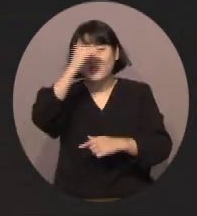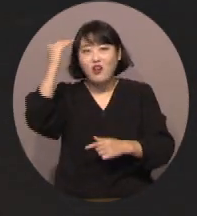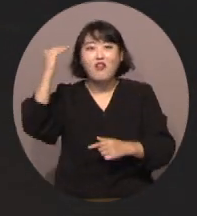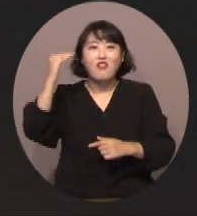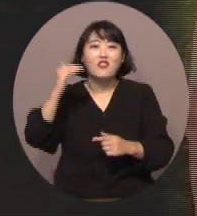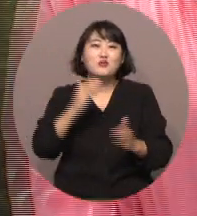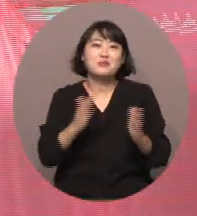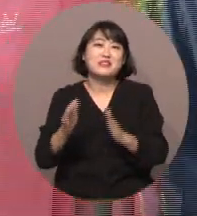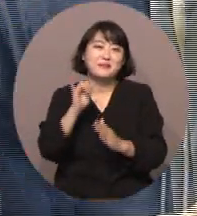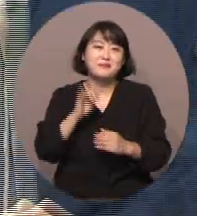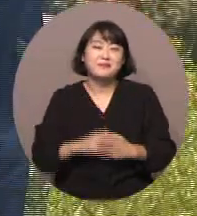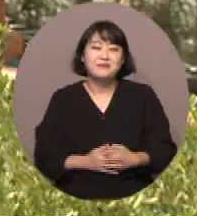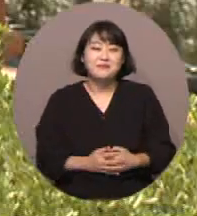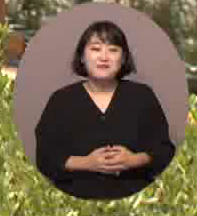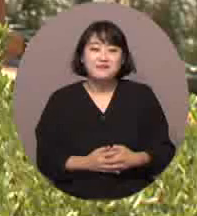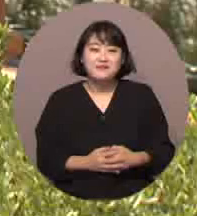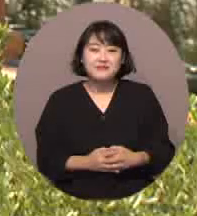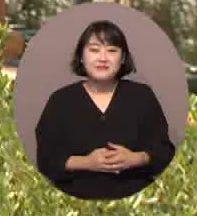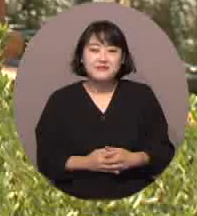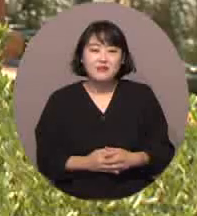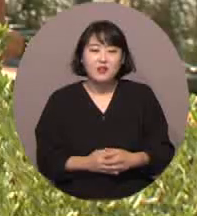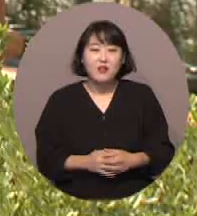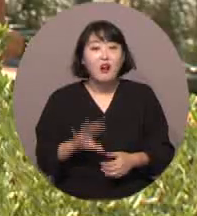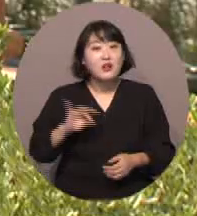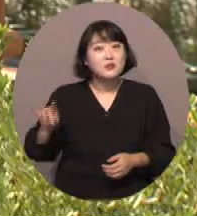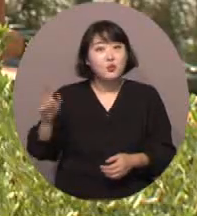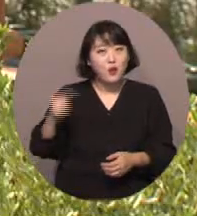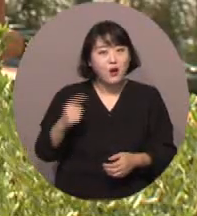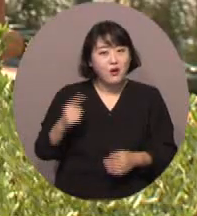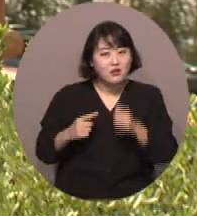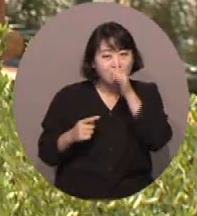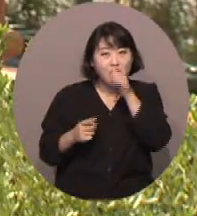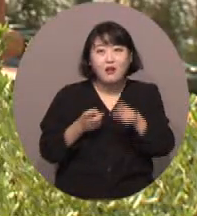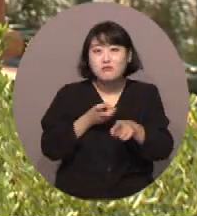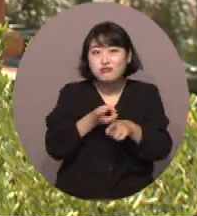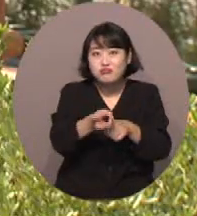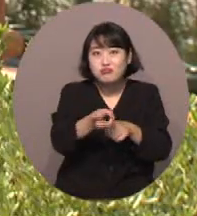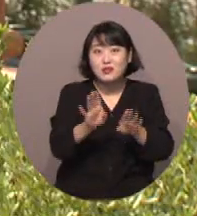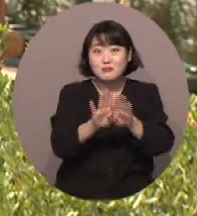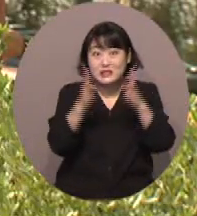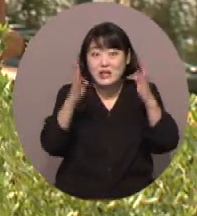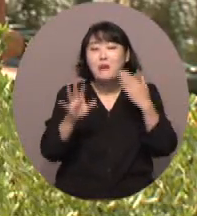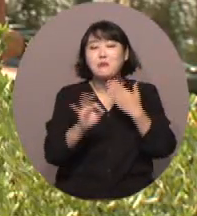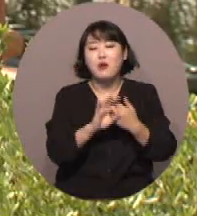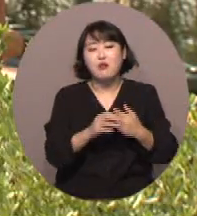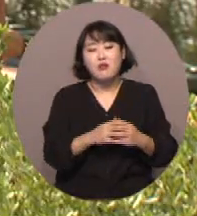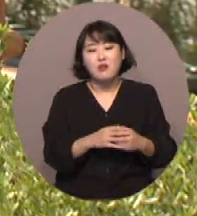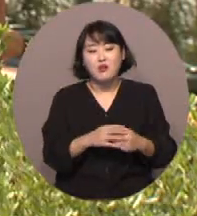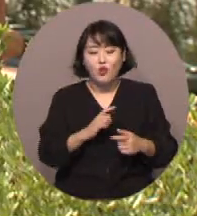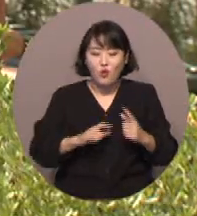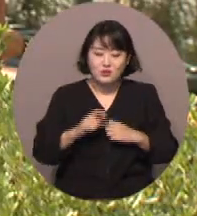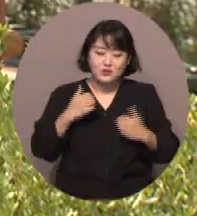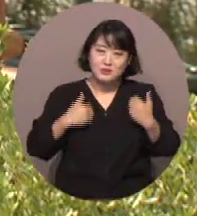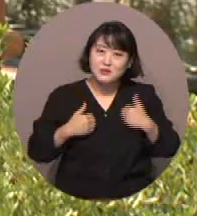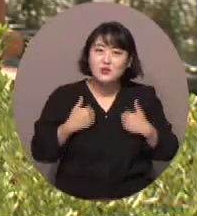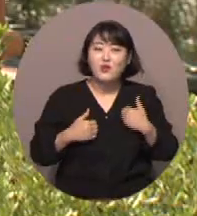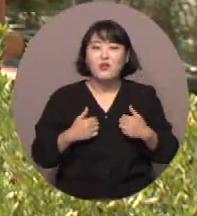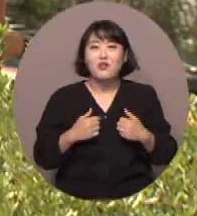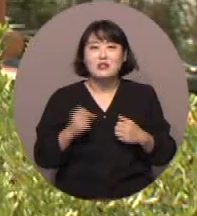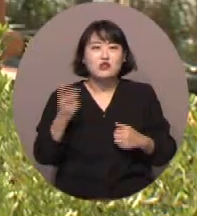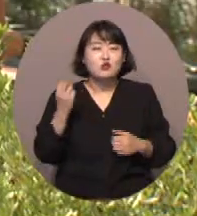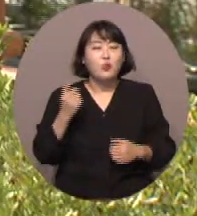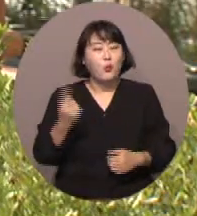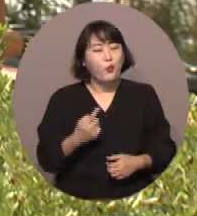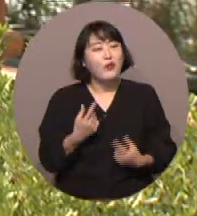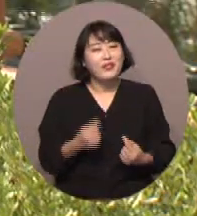마련됐습니다. 예, 가끔 왔었는데 앞으로 이 모노레일 개통되면은 훨씬 더 재미있고 즐겁게 또 놀라도 자주 올